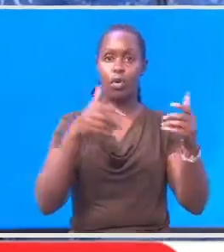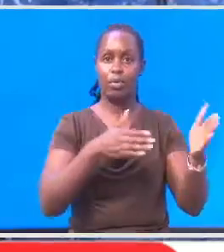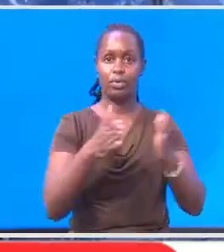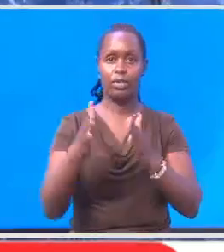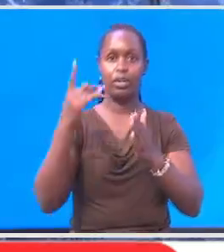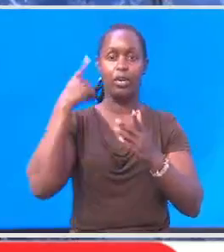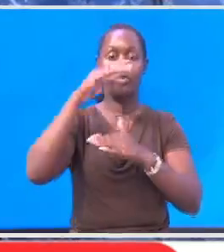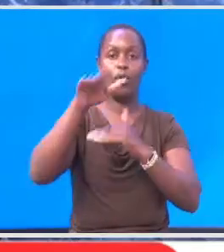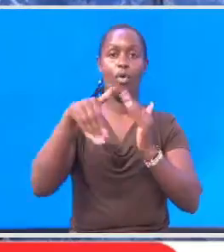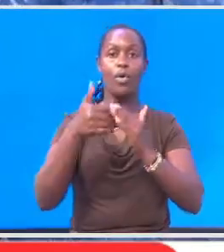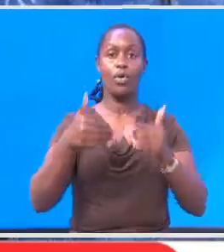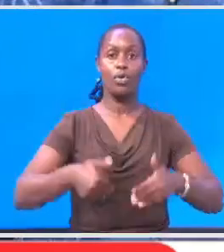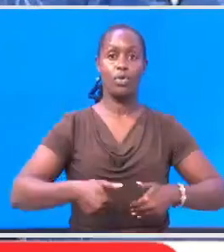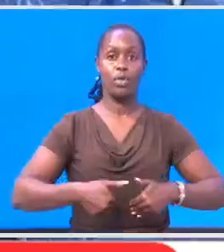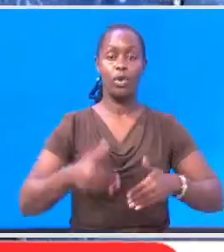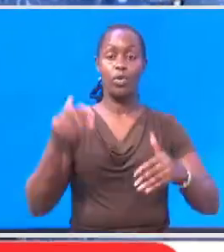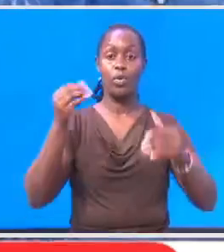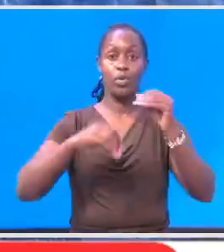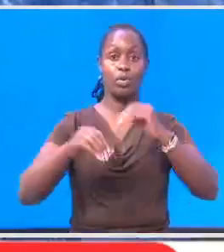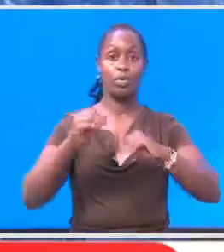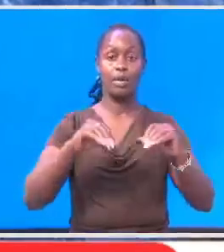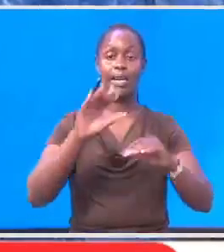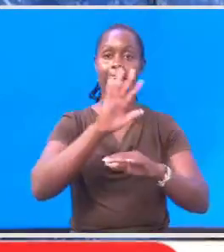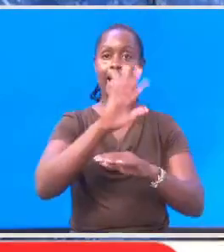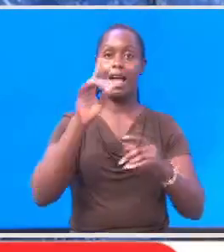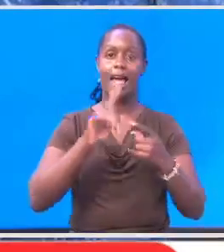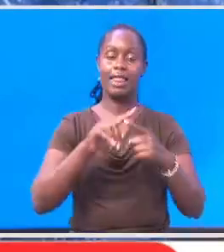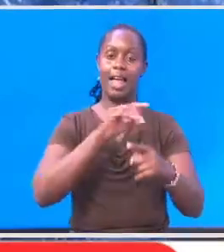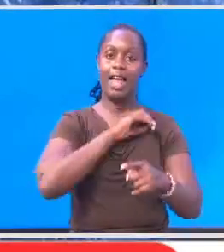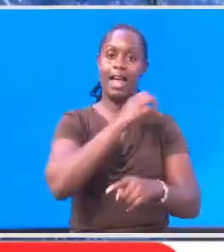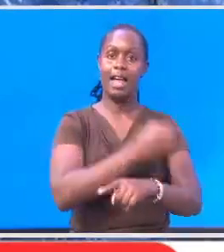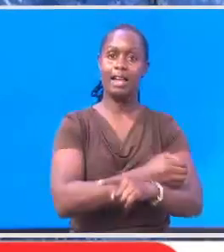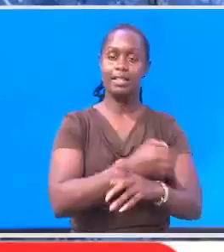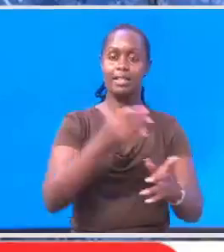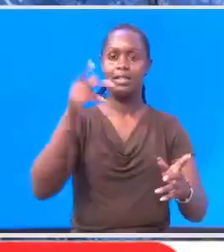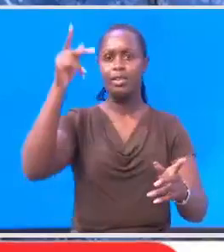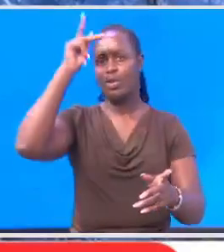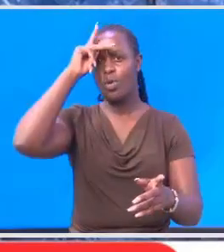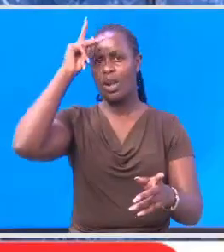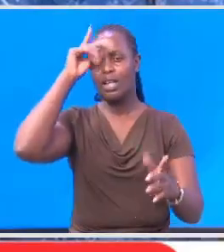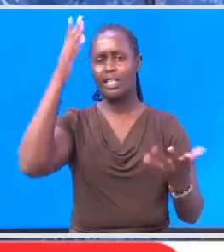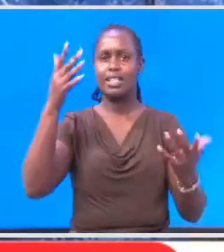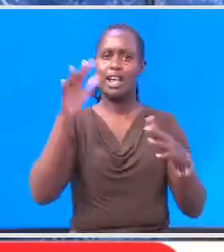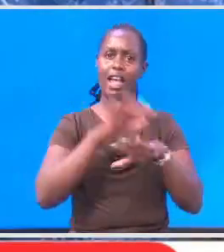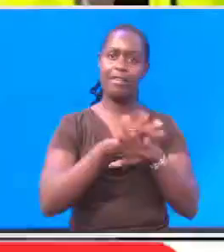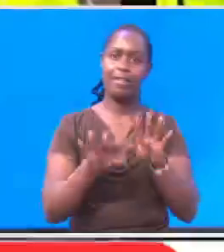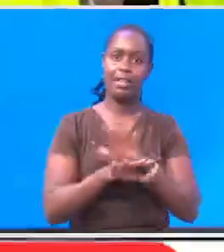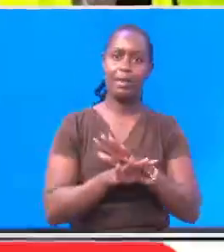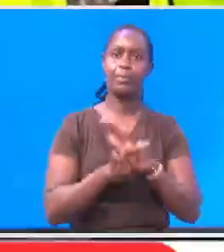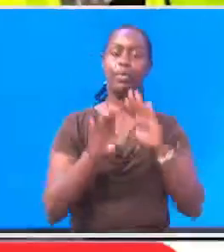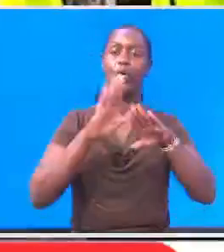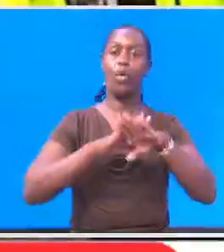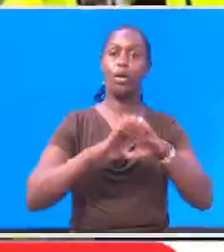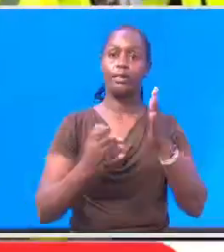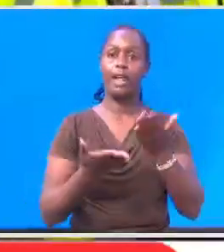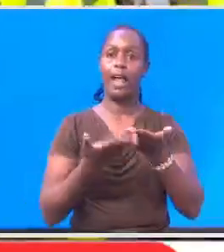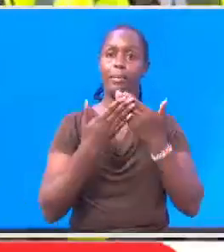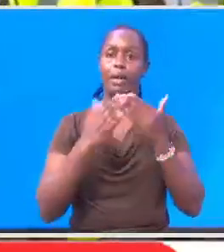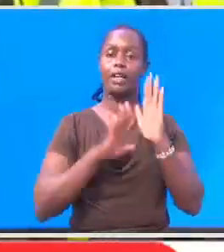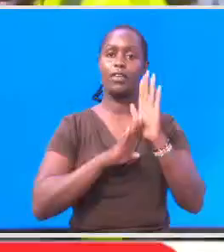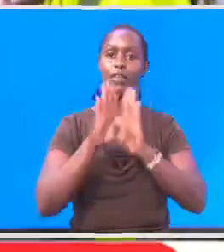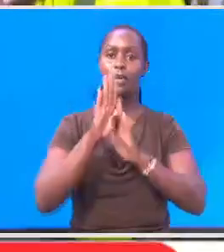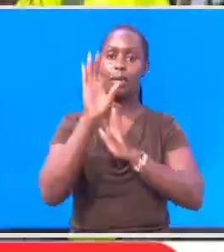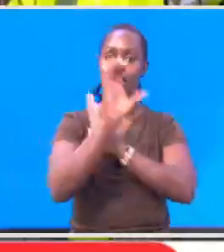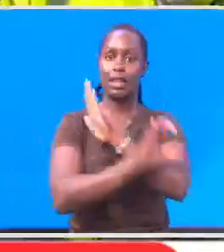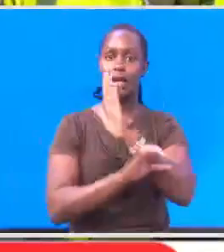young people to contribute their energy, their talent, their knowledge katika kuendesha taifa letu la Kenya. Katika siku ya kwanza